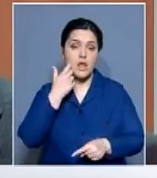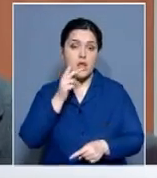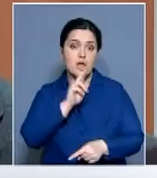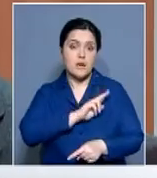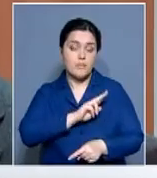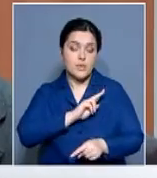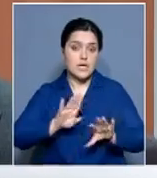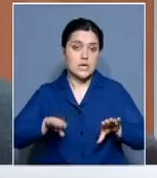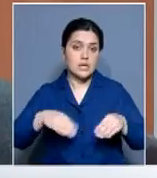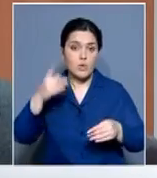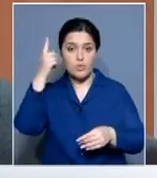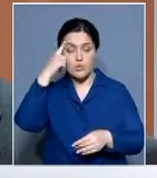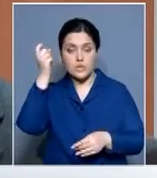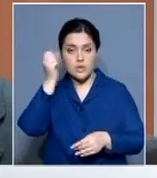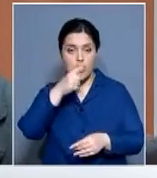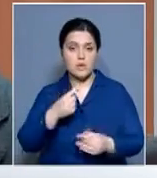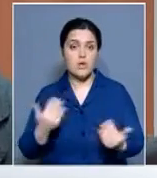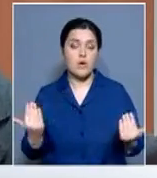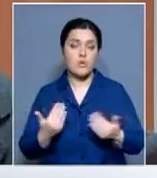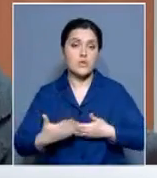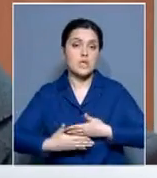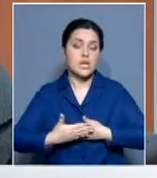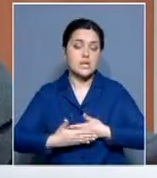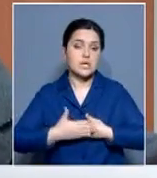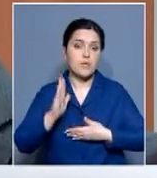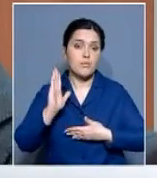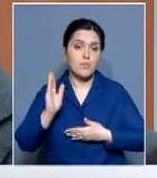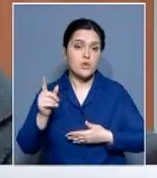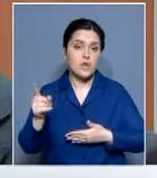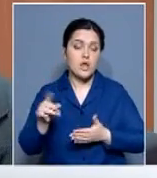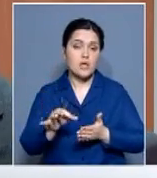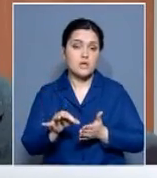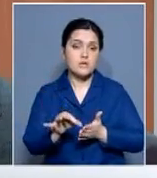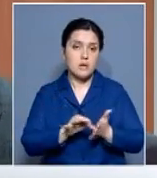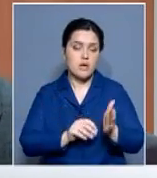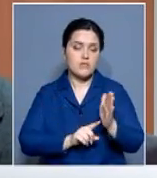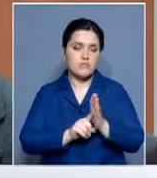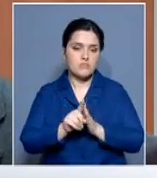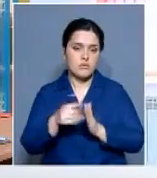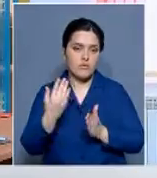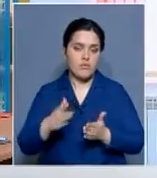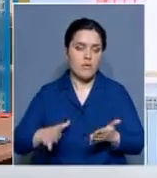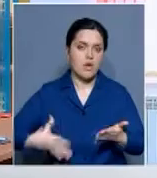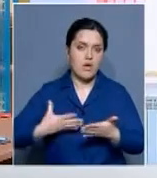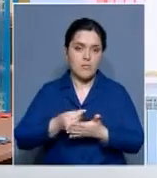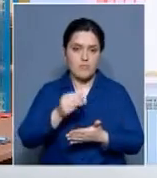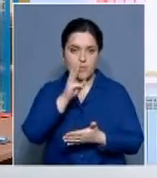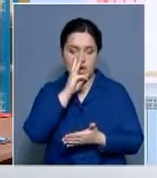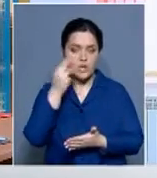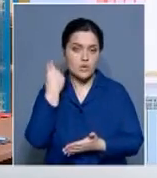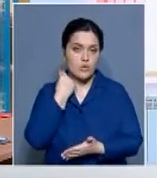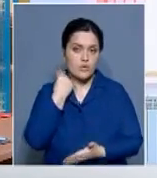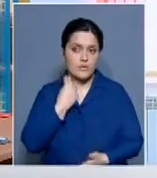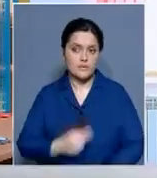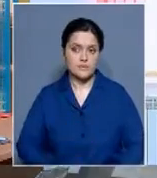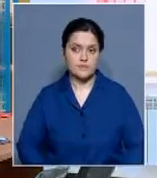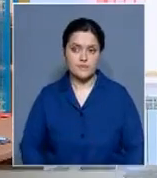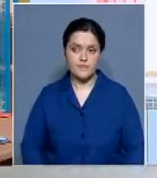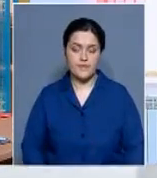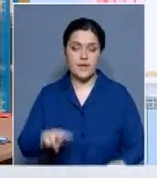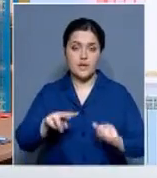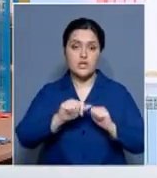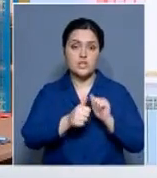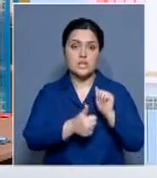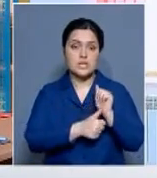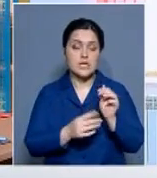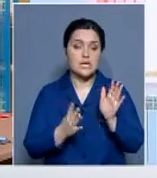последствия грозят за это нарушение, они уже на начальной стадии возмещают. С 2016 года у нас 9 производств перешло,